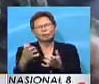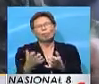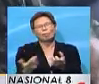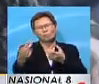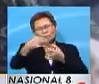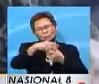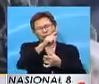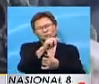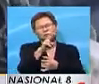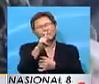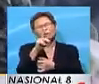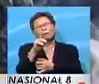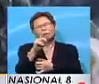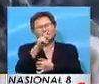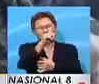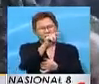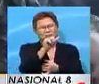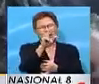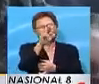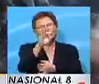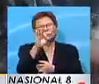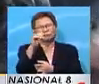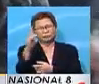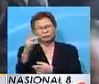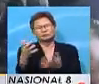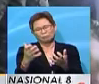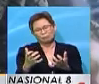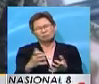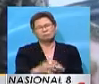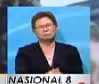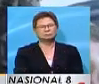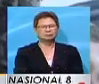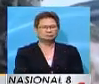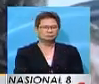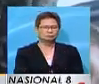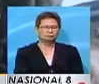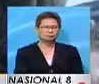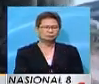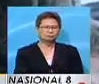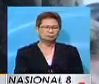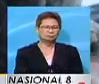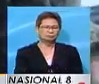tahfiz nak berhenti Tak nak ambil SPM semua